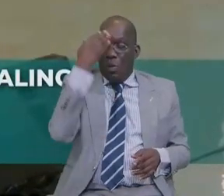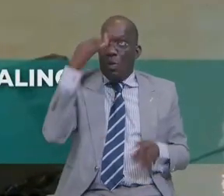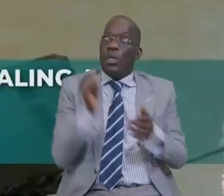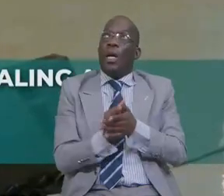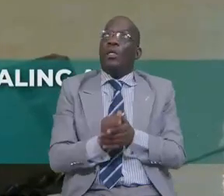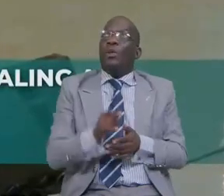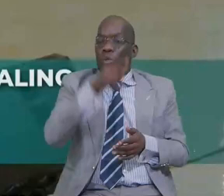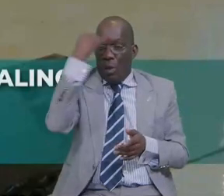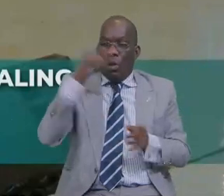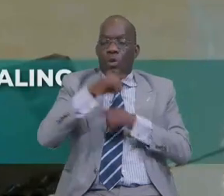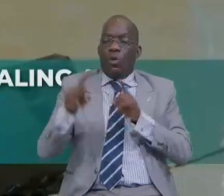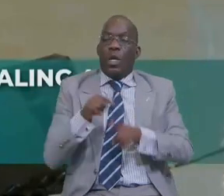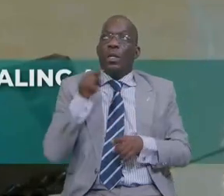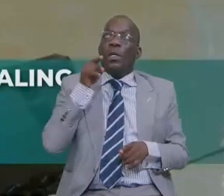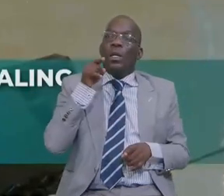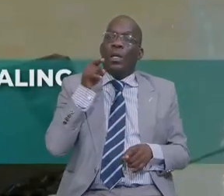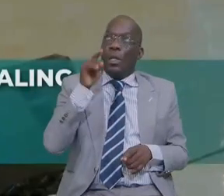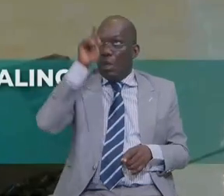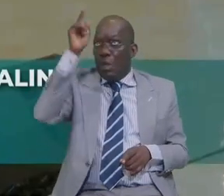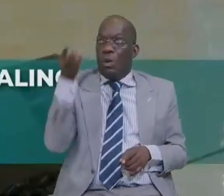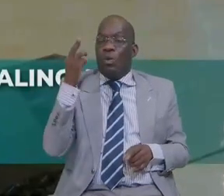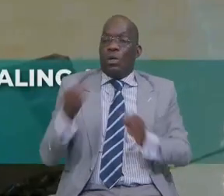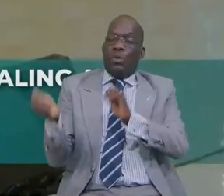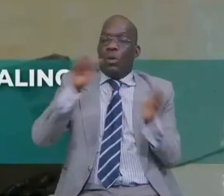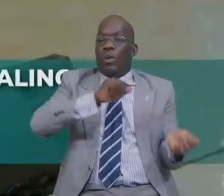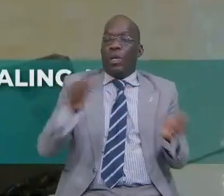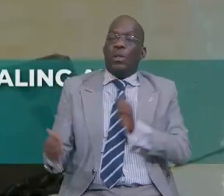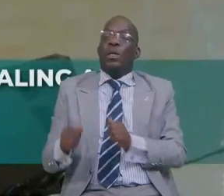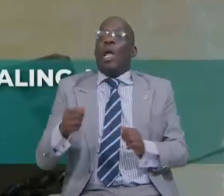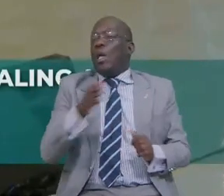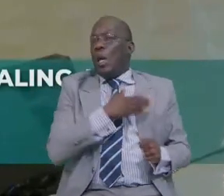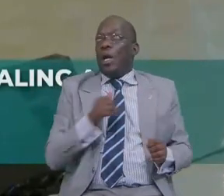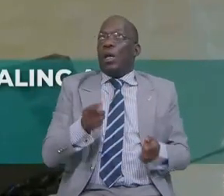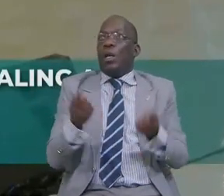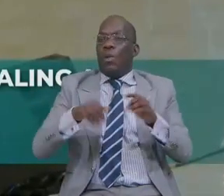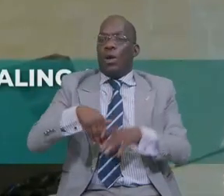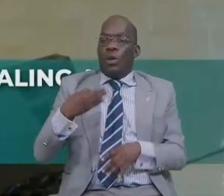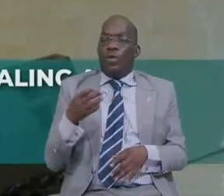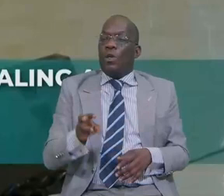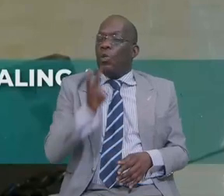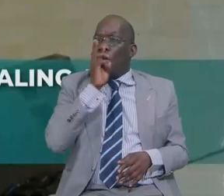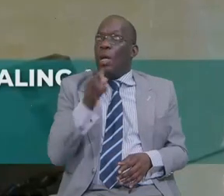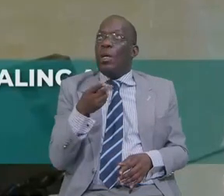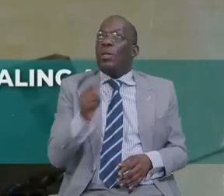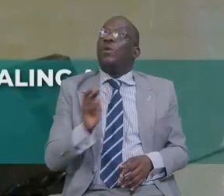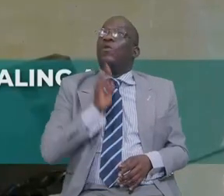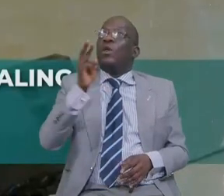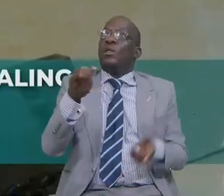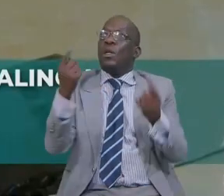baptisé, comme il venait, il sortait de l'eau, une voix a fait entendre des